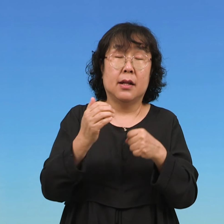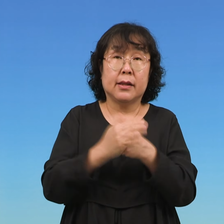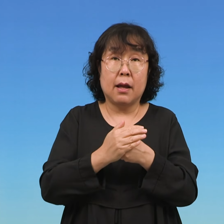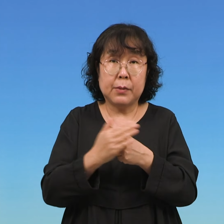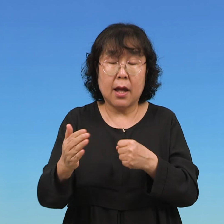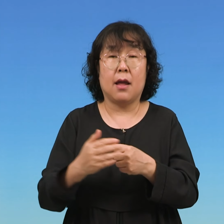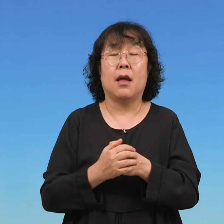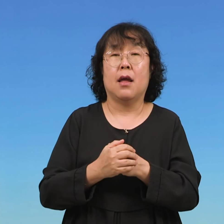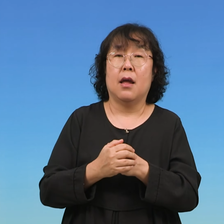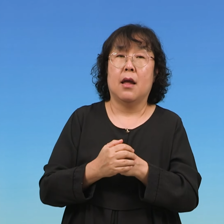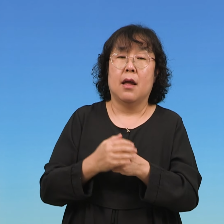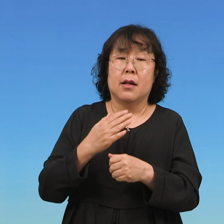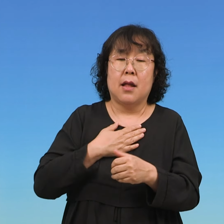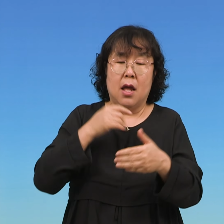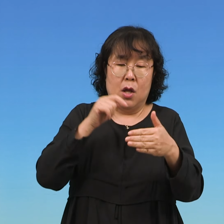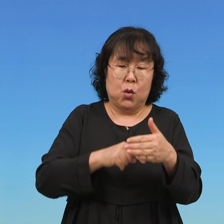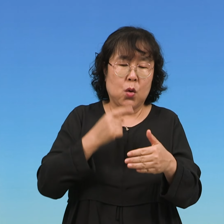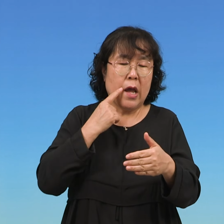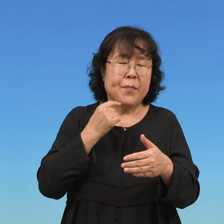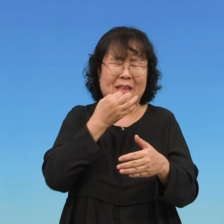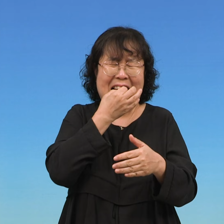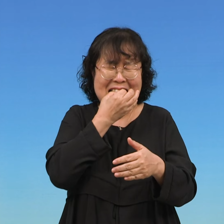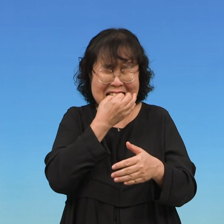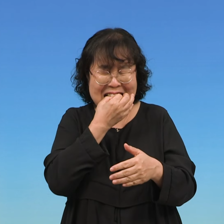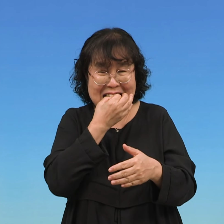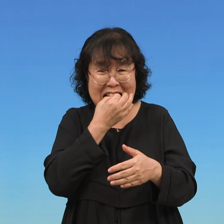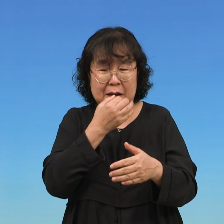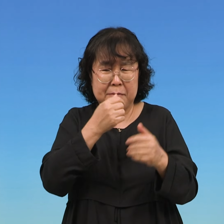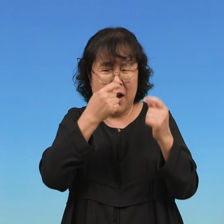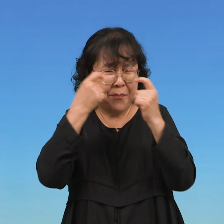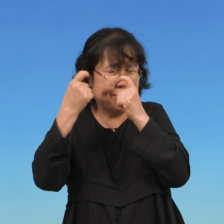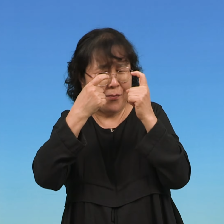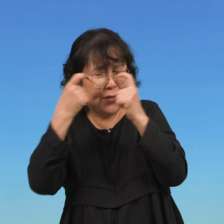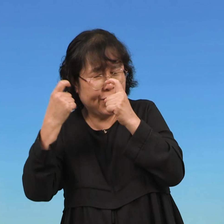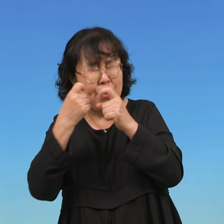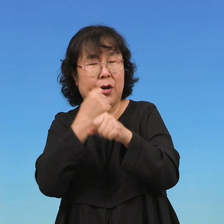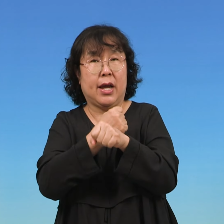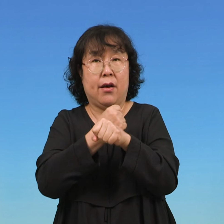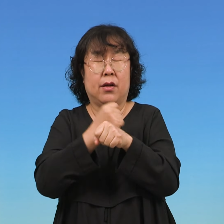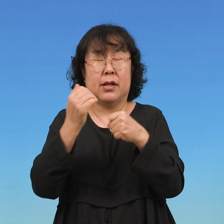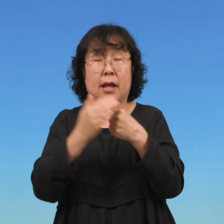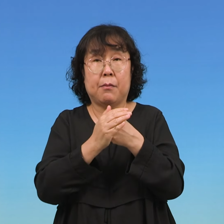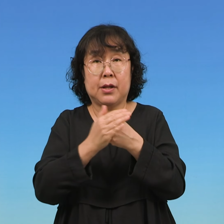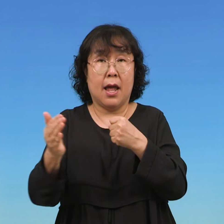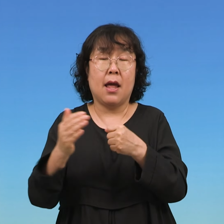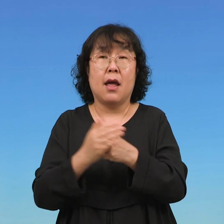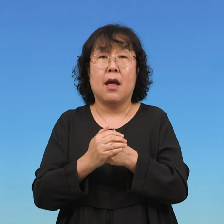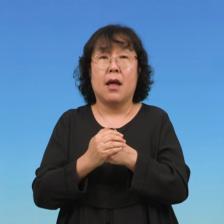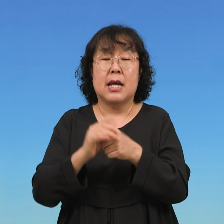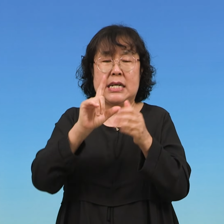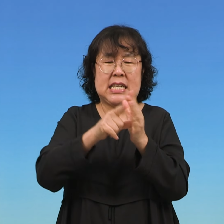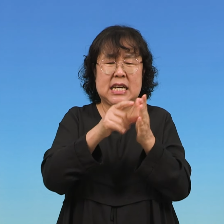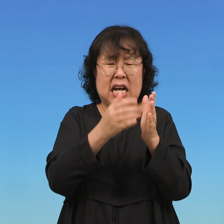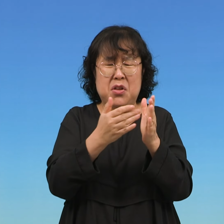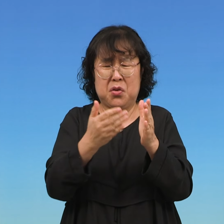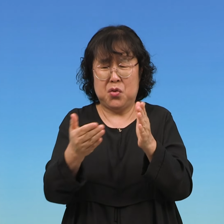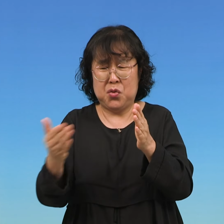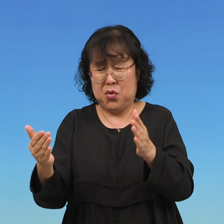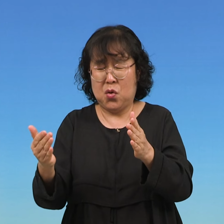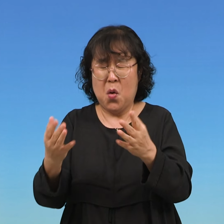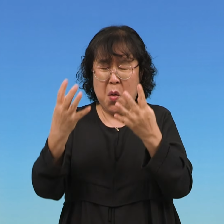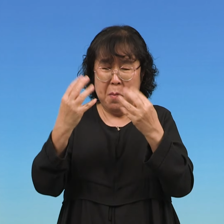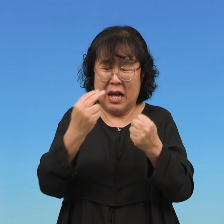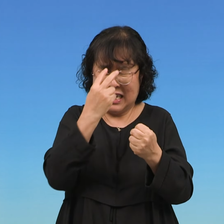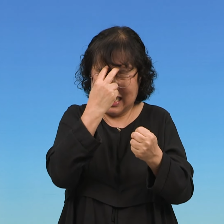계속 우리 안에 있는 탐욕을 자극하는 그런 시대다 보니까 시간이 갈수록 현대인들은 많은